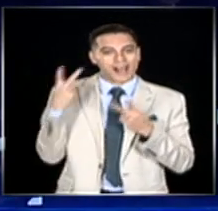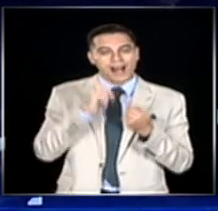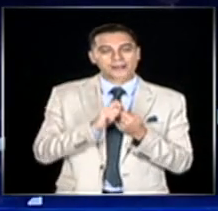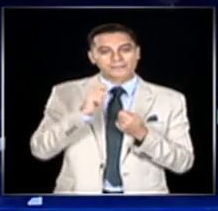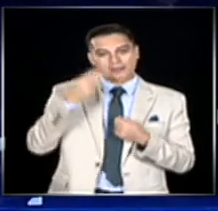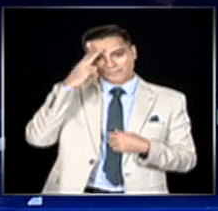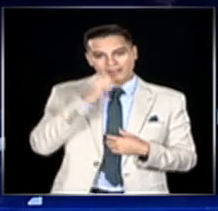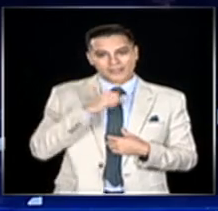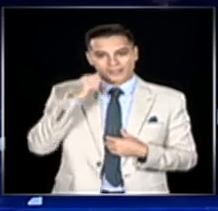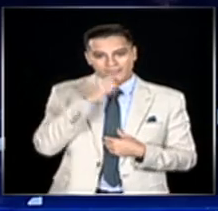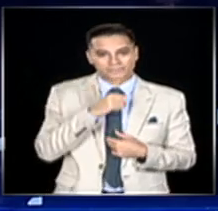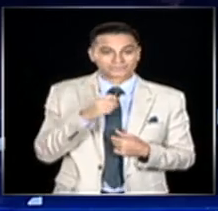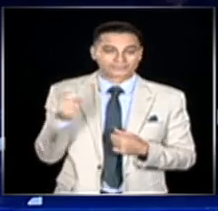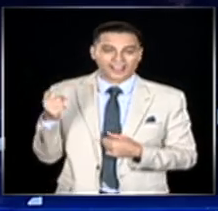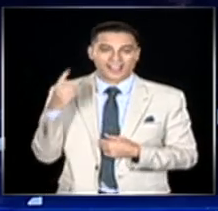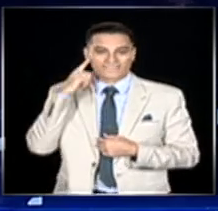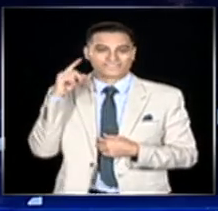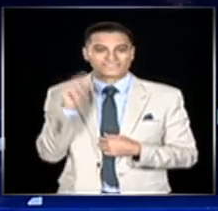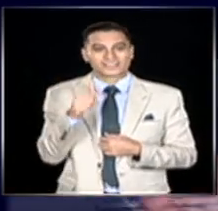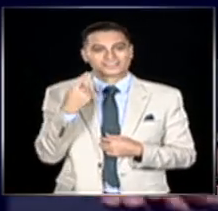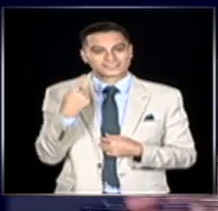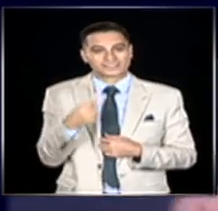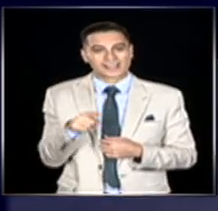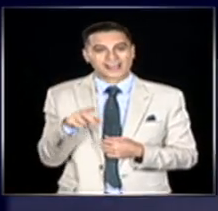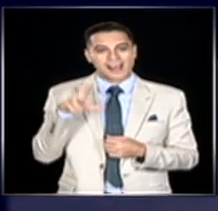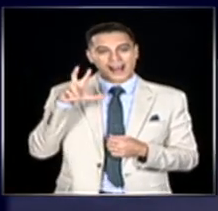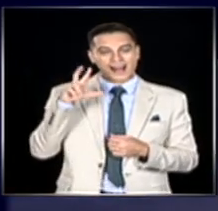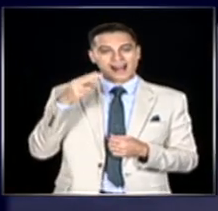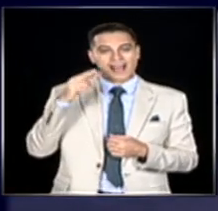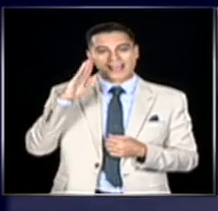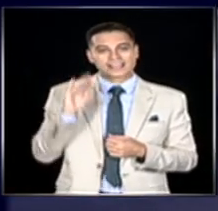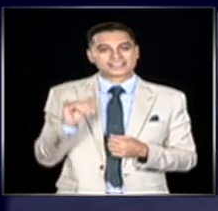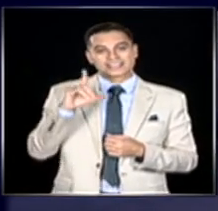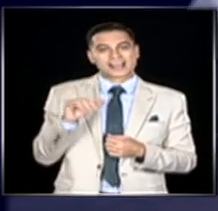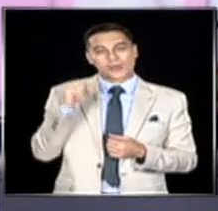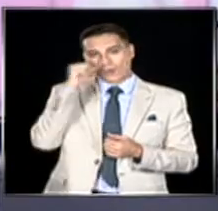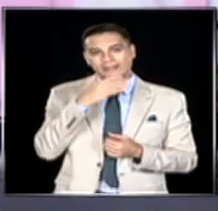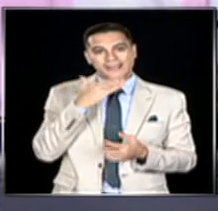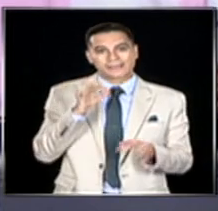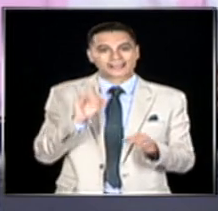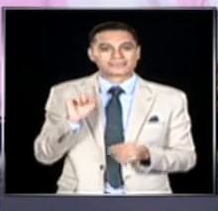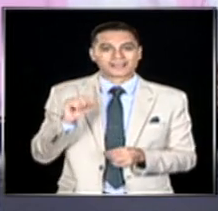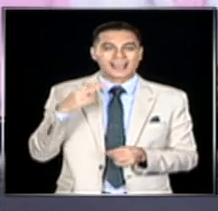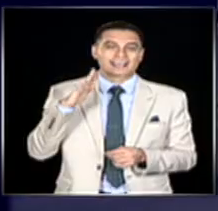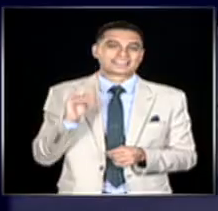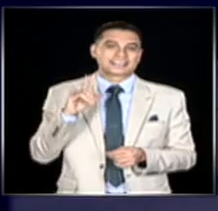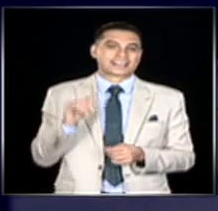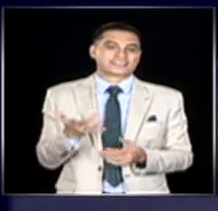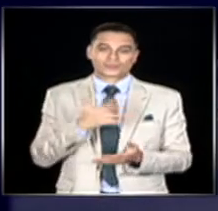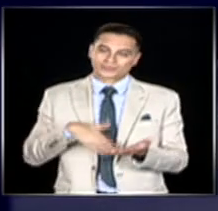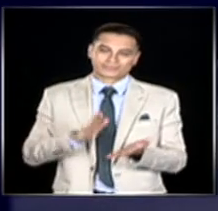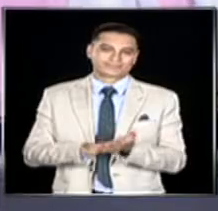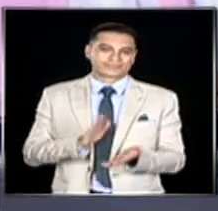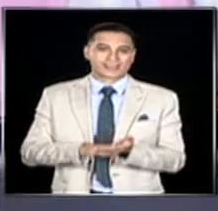بعيد. طبعا العسيلي. أغنية جميلة جدا للعسيلي. كلنا